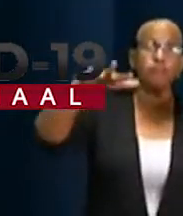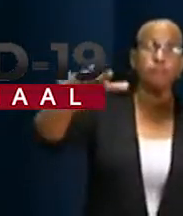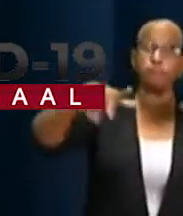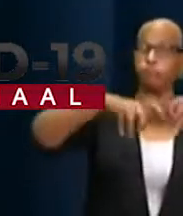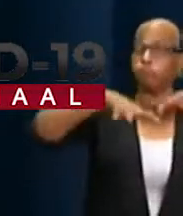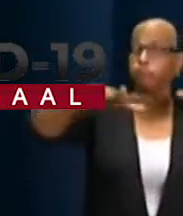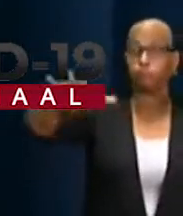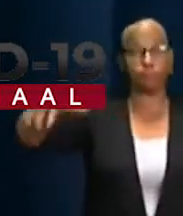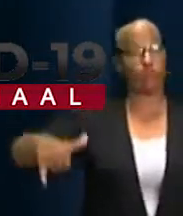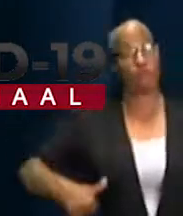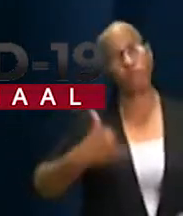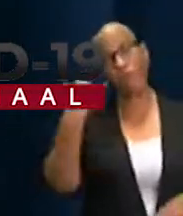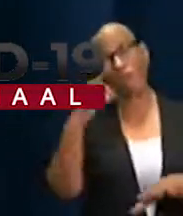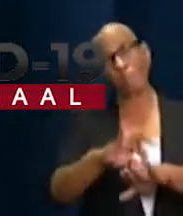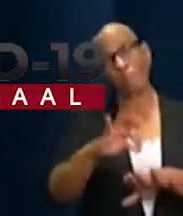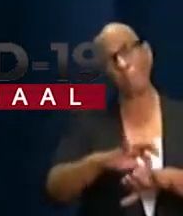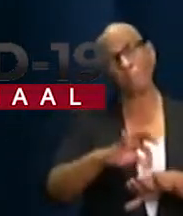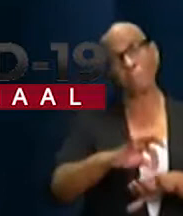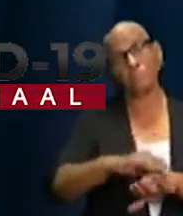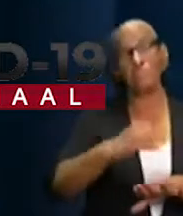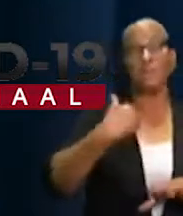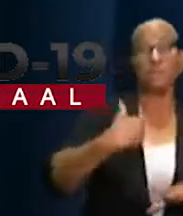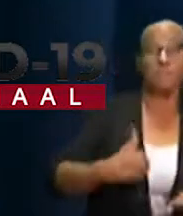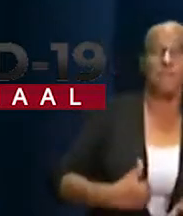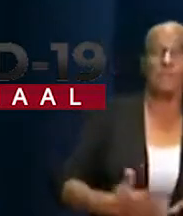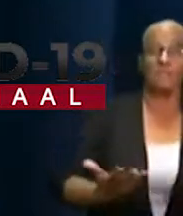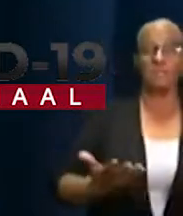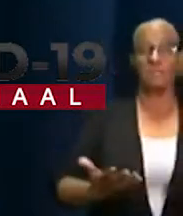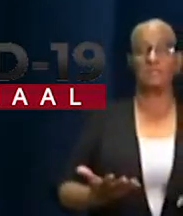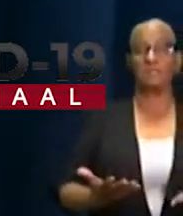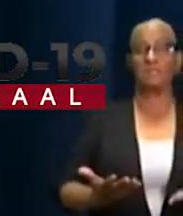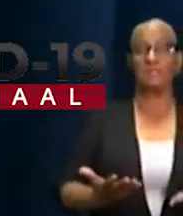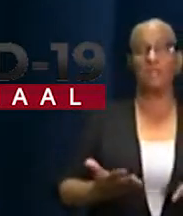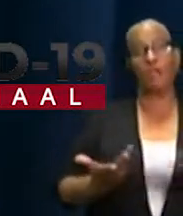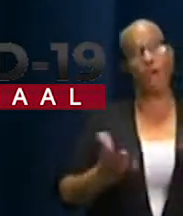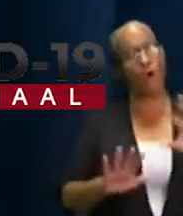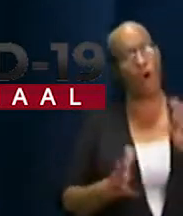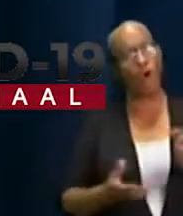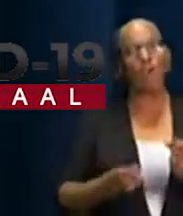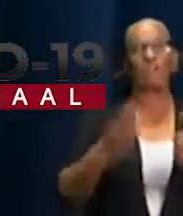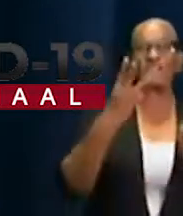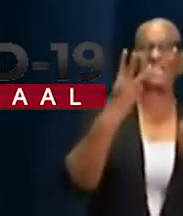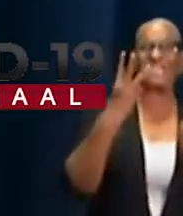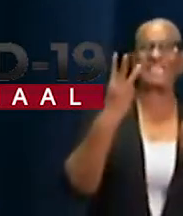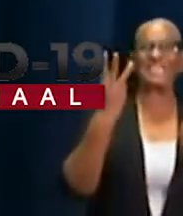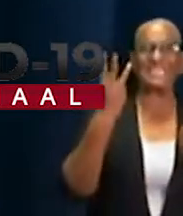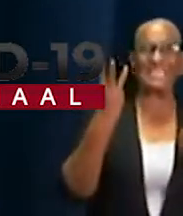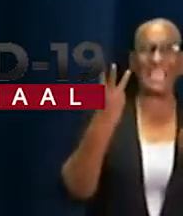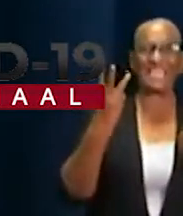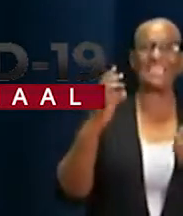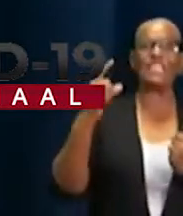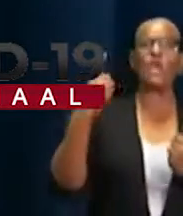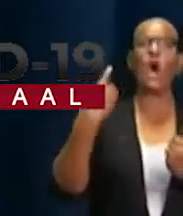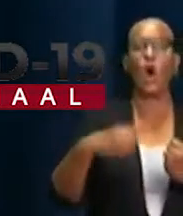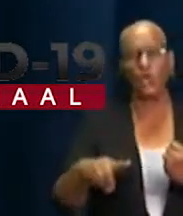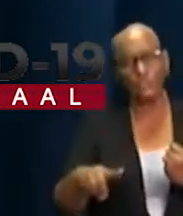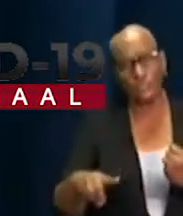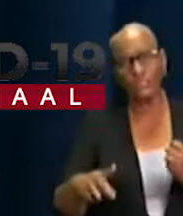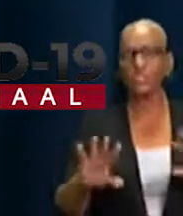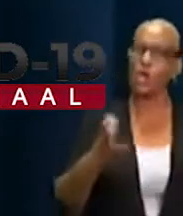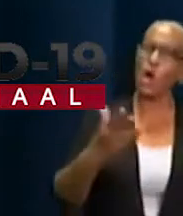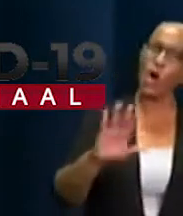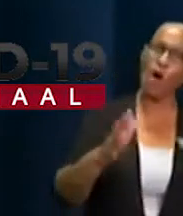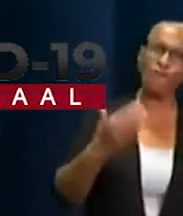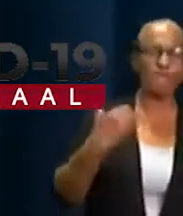77.686 besmette personen gehad en minimaal 1301 personen die zijn bezweken aan